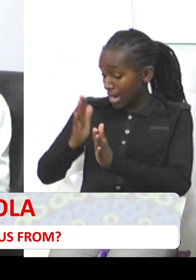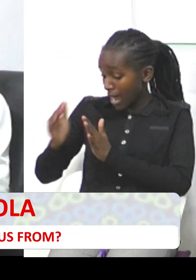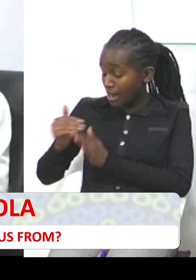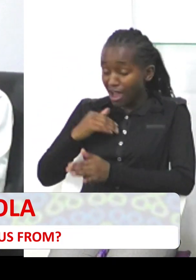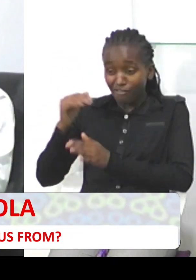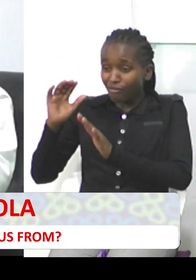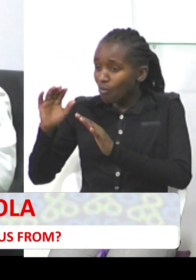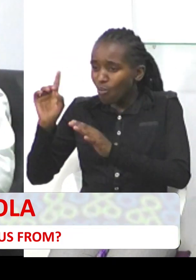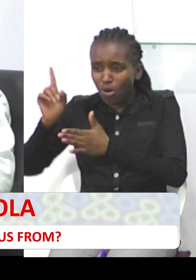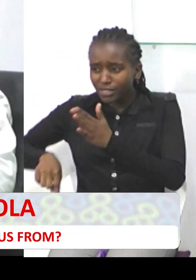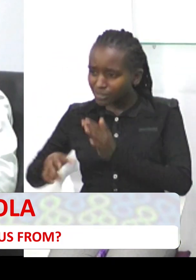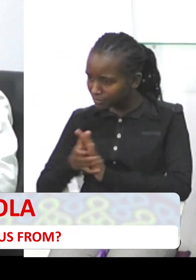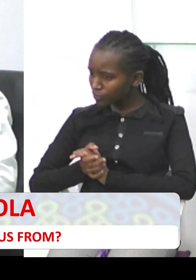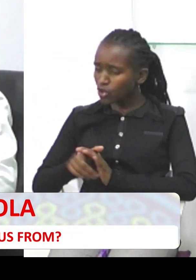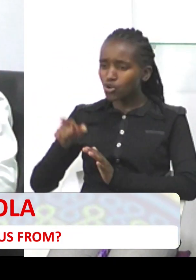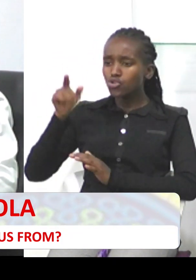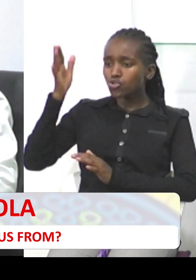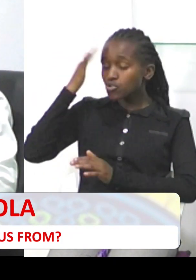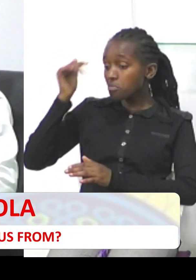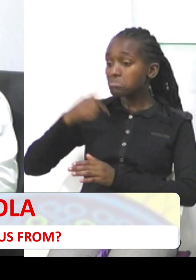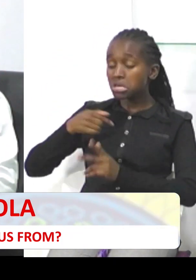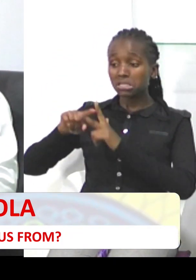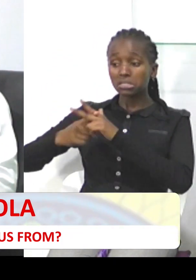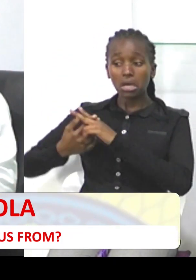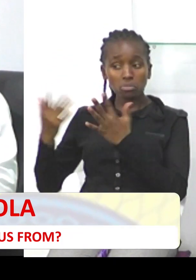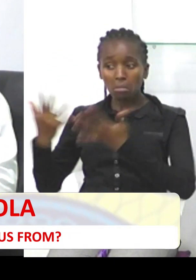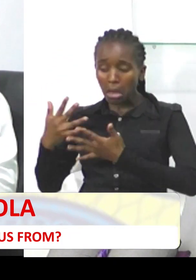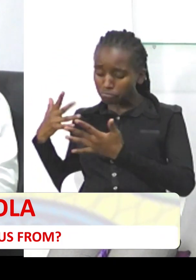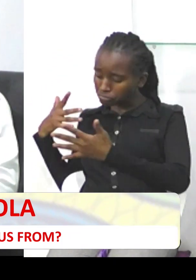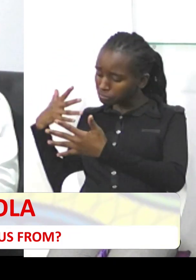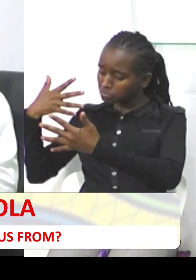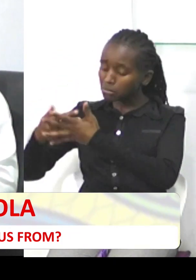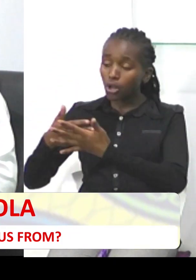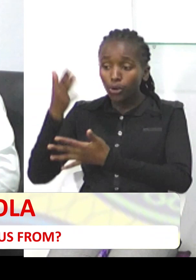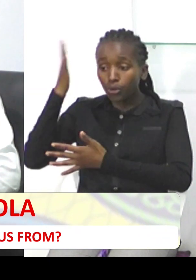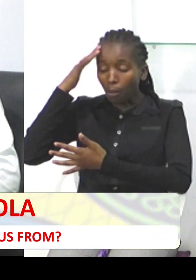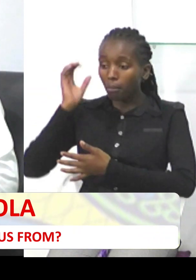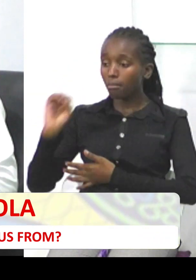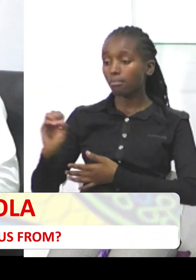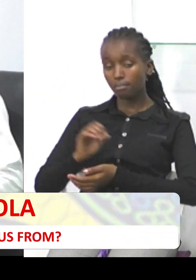nikimwimbia umetoka wapi? Nimetoka wapi? Because the Bible says